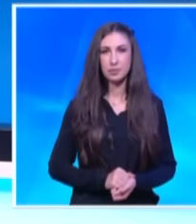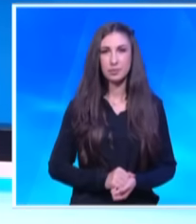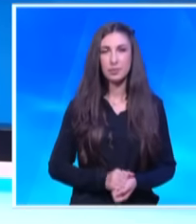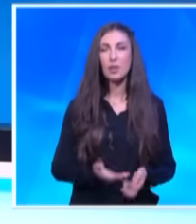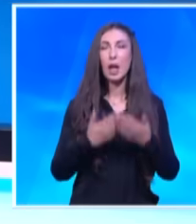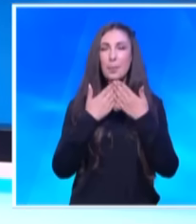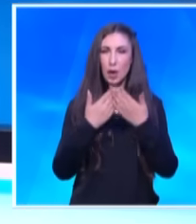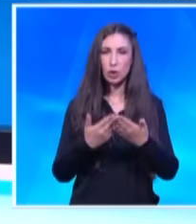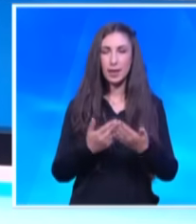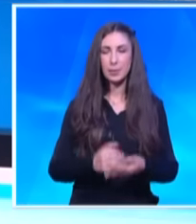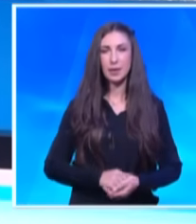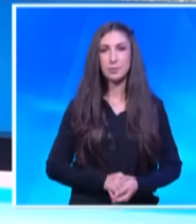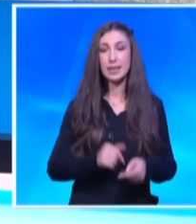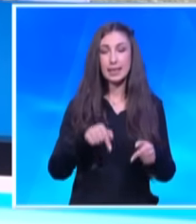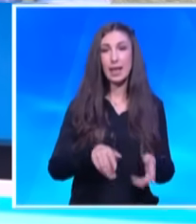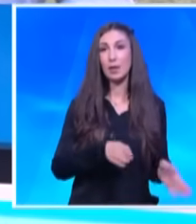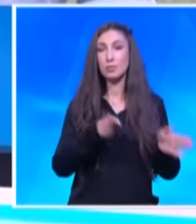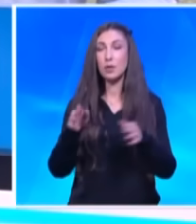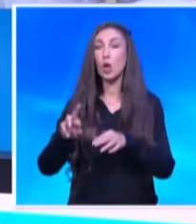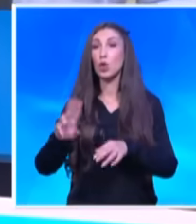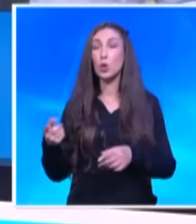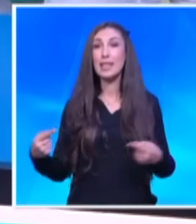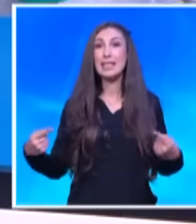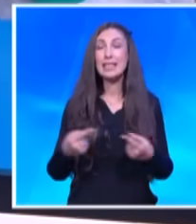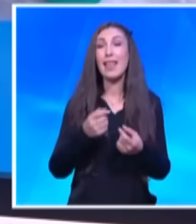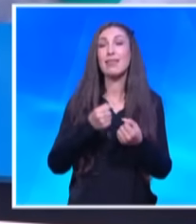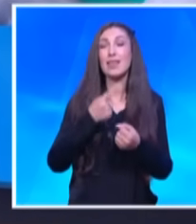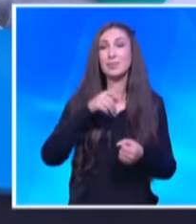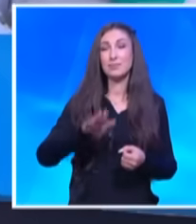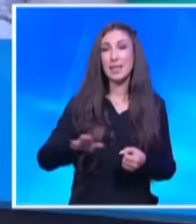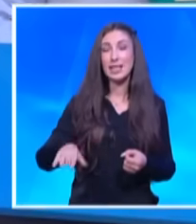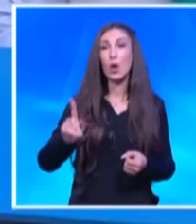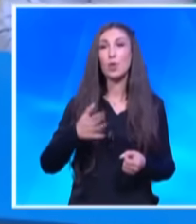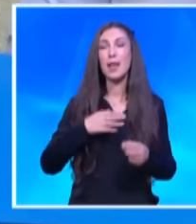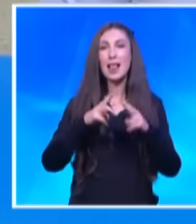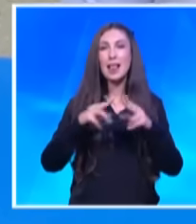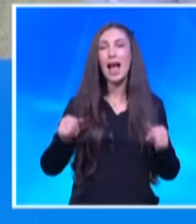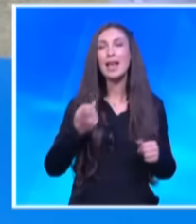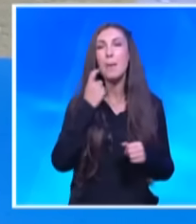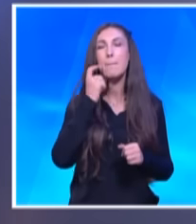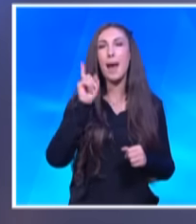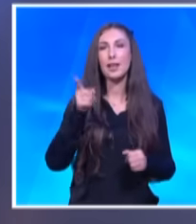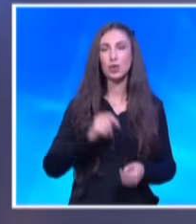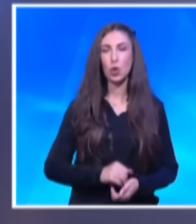Красимир Кънчев от Русе. Сега към друг инцидент, отново с деца, които са били на лагер в Банско.